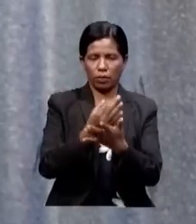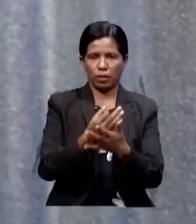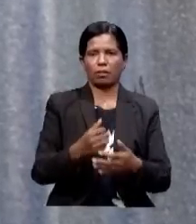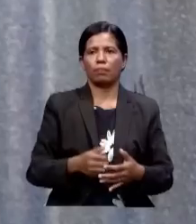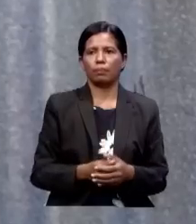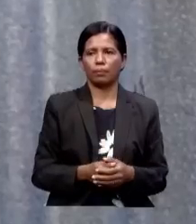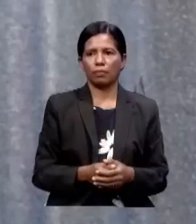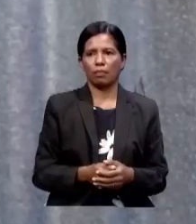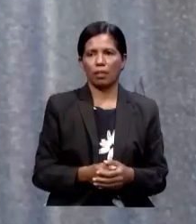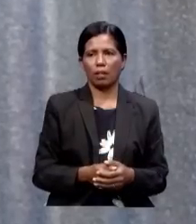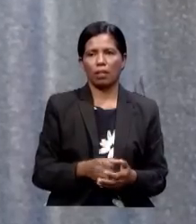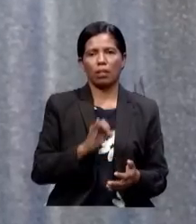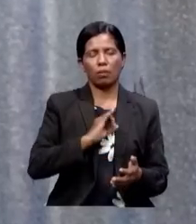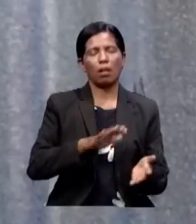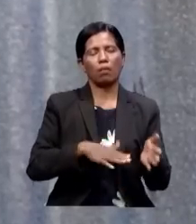to ak mati la simu na